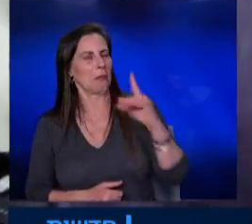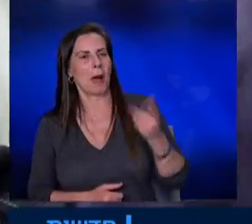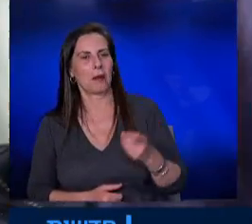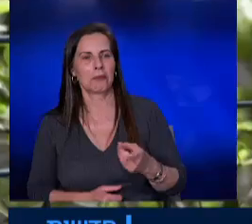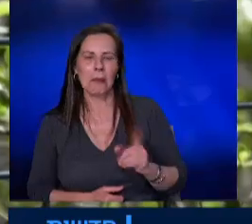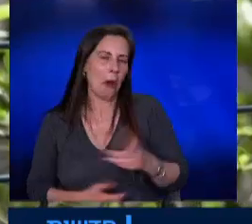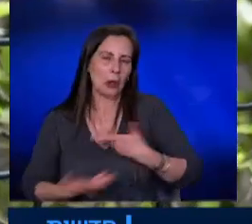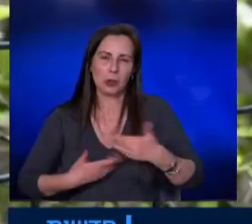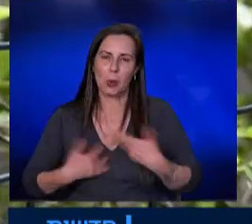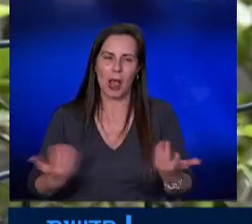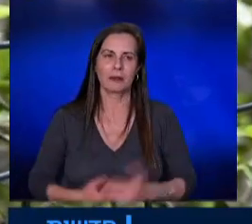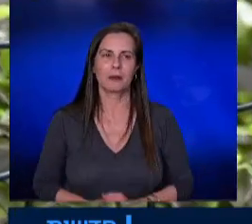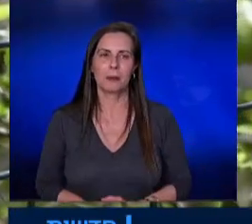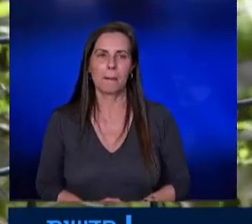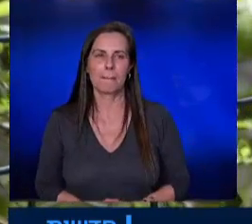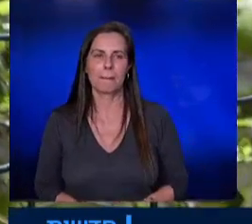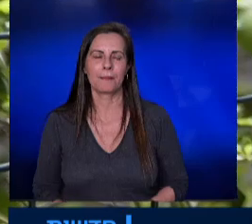התייחסו.